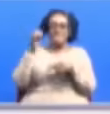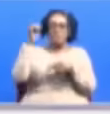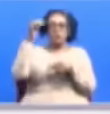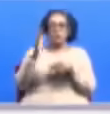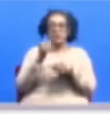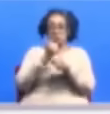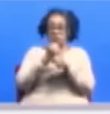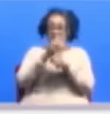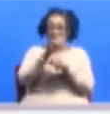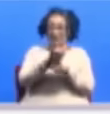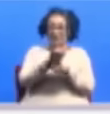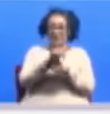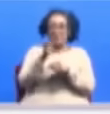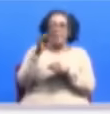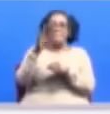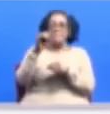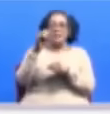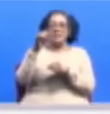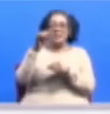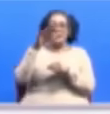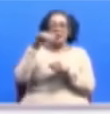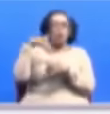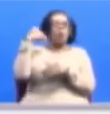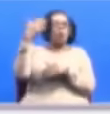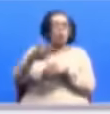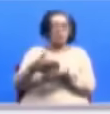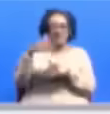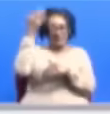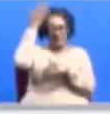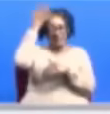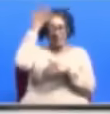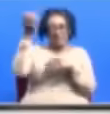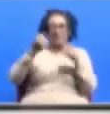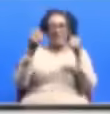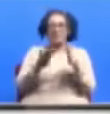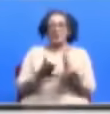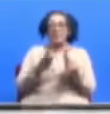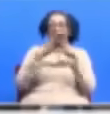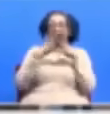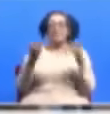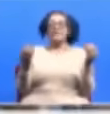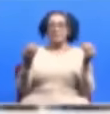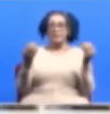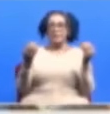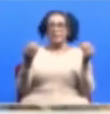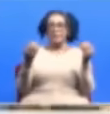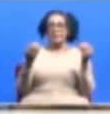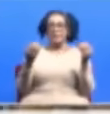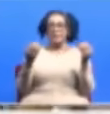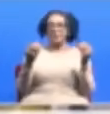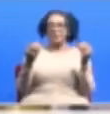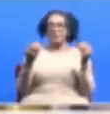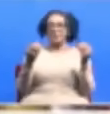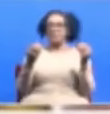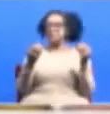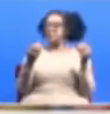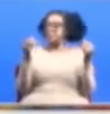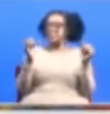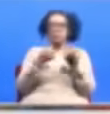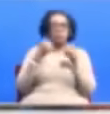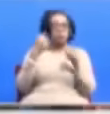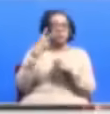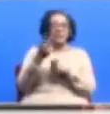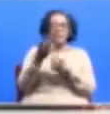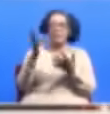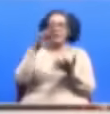huyo kufanya hivyo, Matara hujitokeza kama dereva wa teksi kabla ya wao kuondoka, wapotee, wasionekane